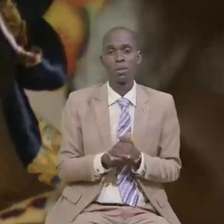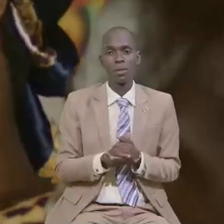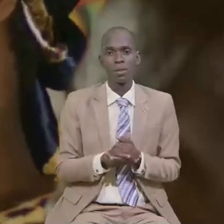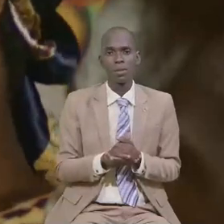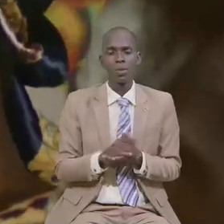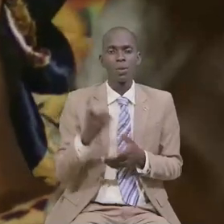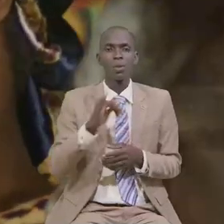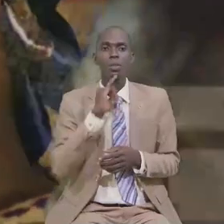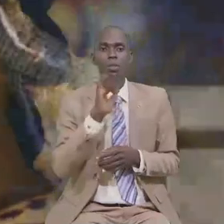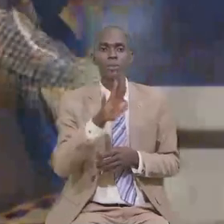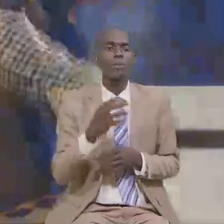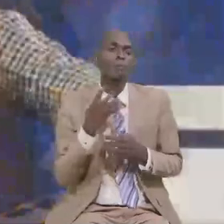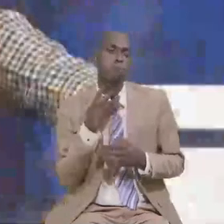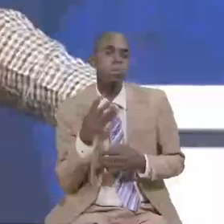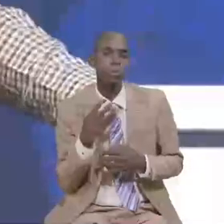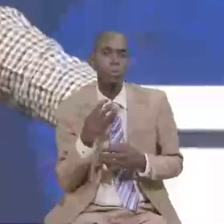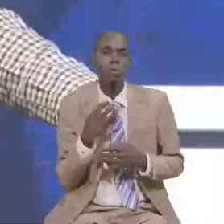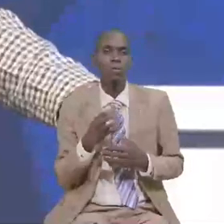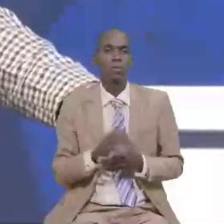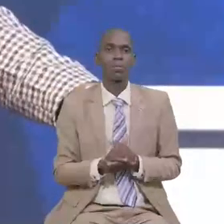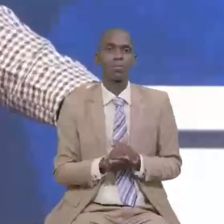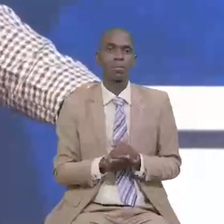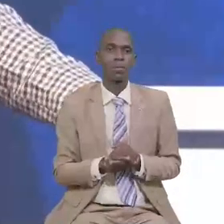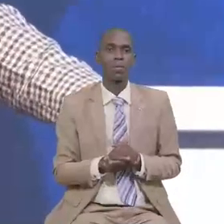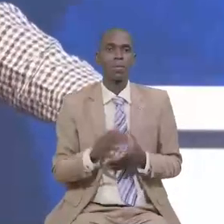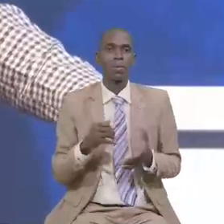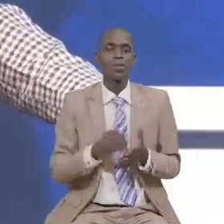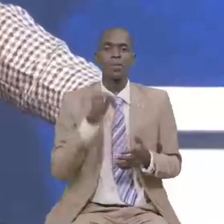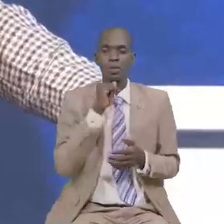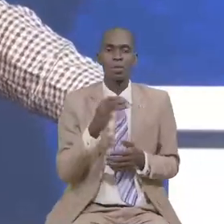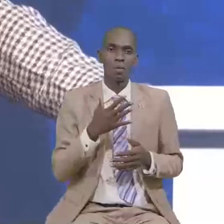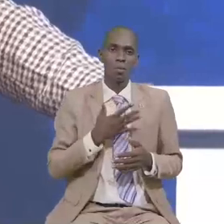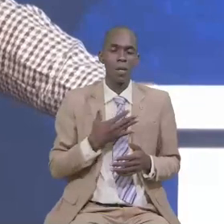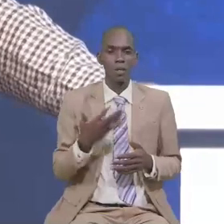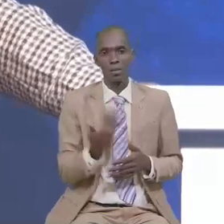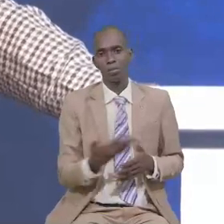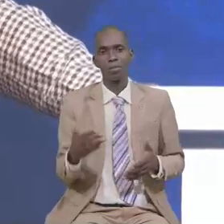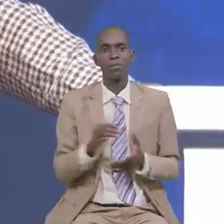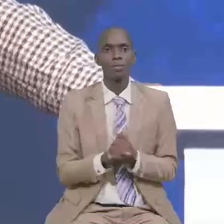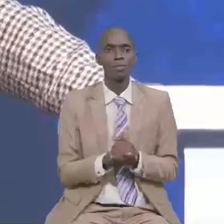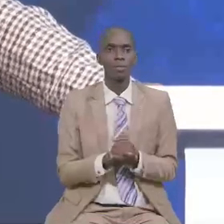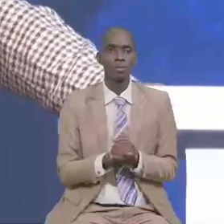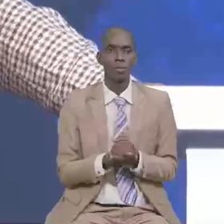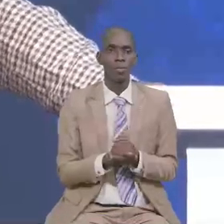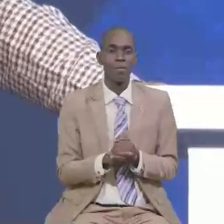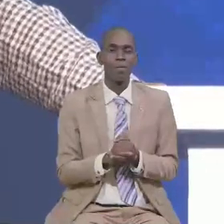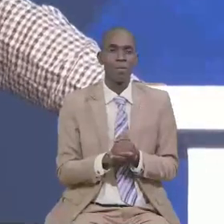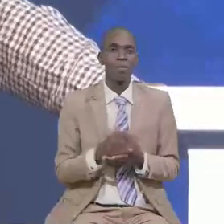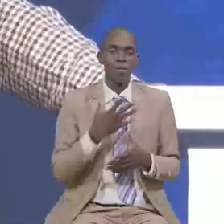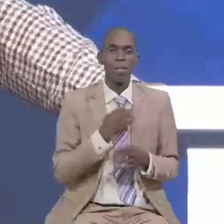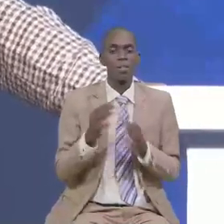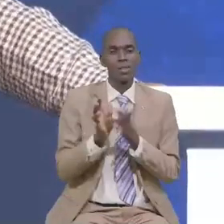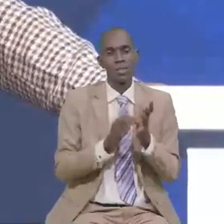Où est ton goitre? Ce n'est pas mon bien, ce n'est pas à moi. Jésus a